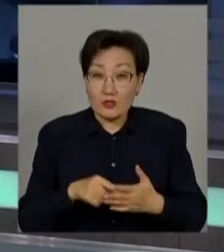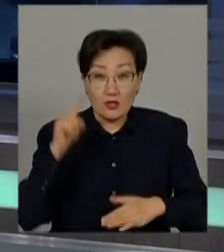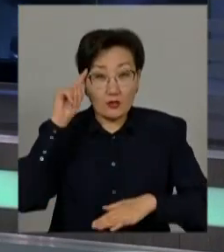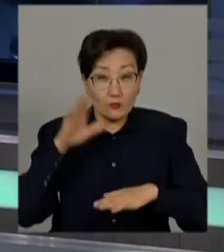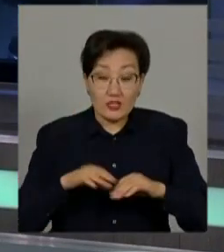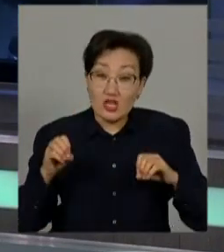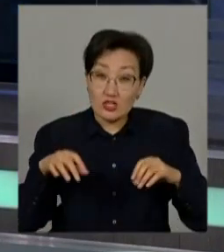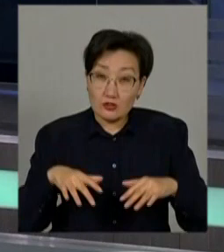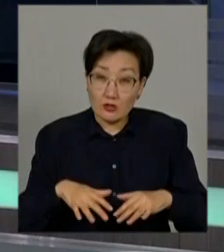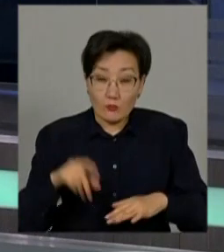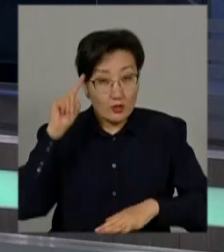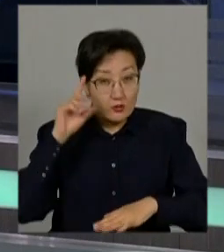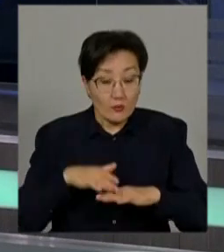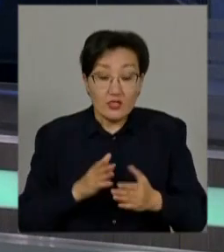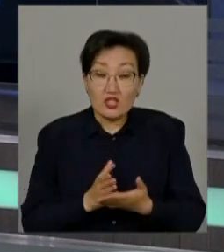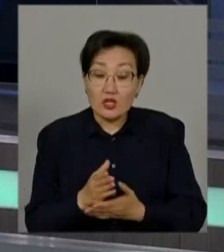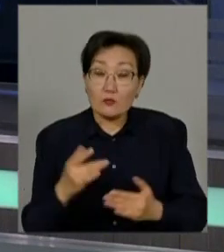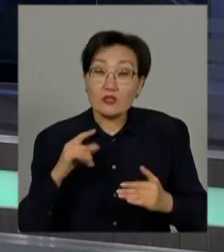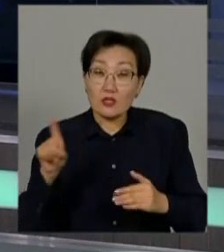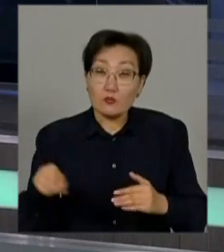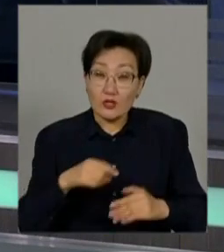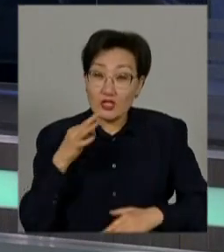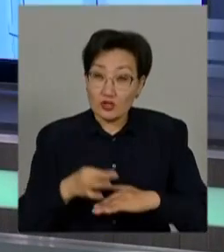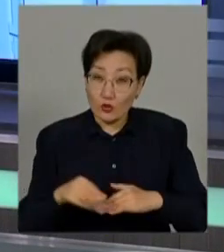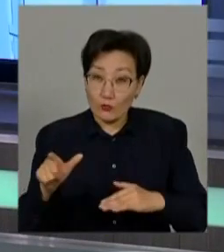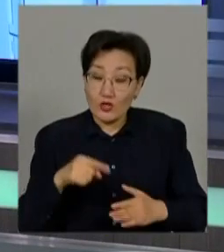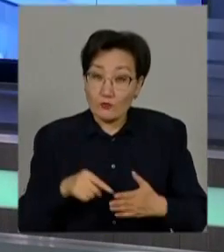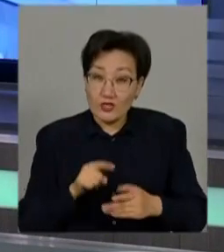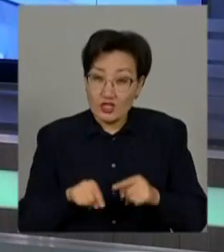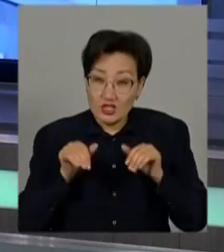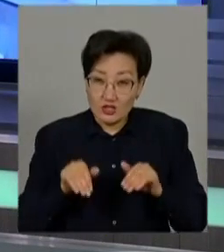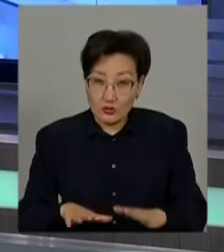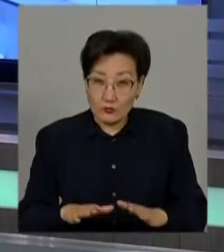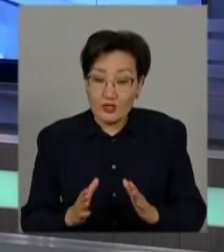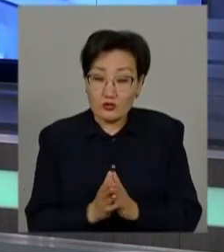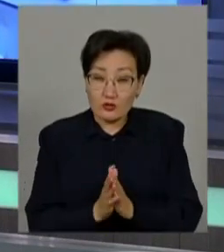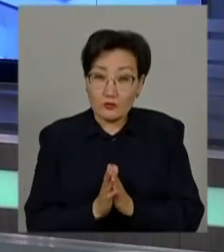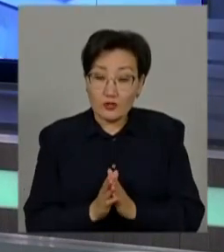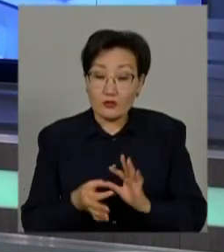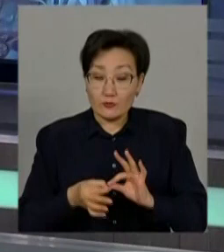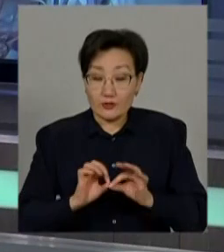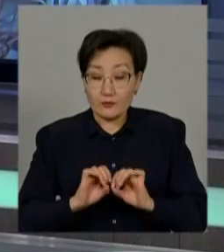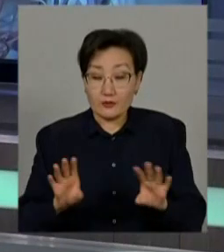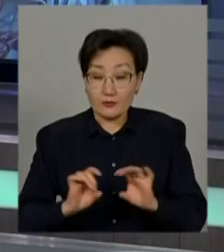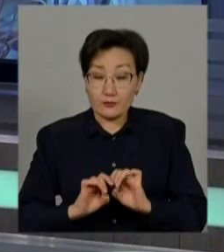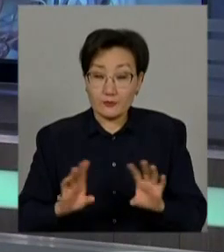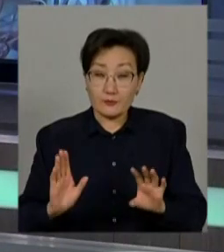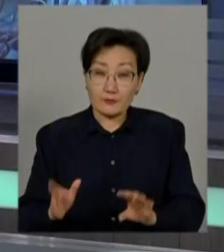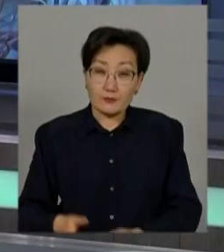әкімдікке жиналды. Әкімнің шығуын талап етіп, жауаптылардан мәселені шұғыл шешіп берулерін сұрады. Кәмшат Мұхамеджан айтады.